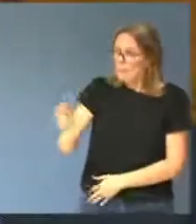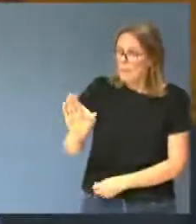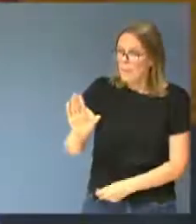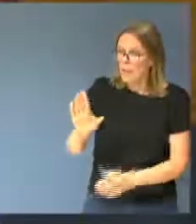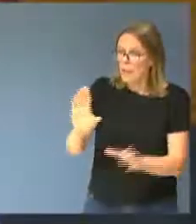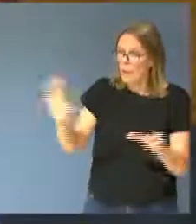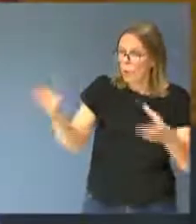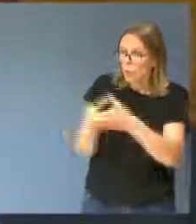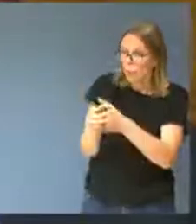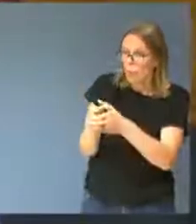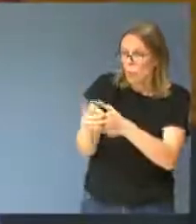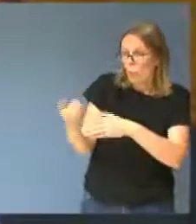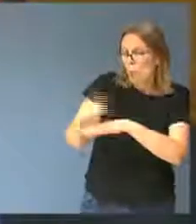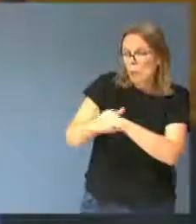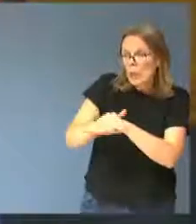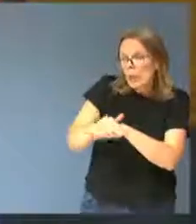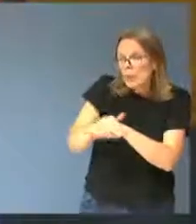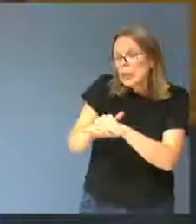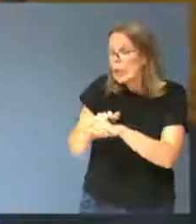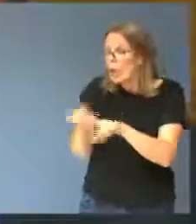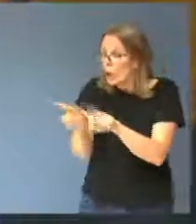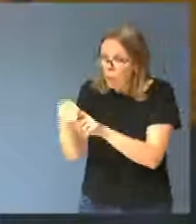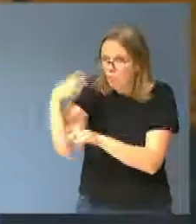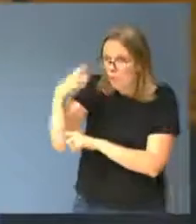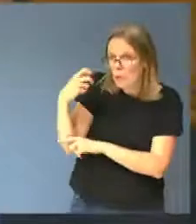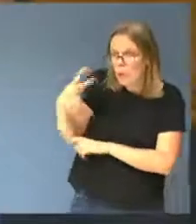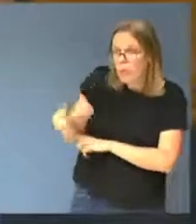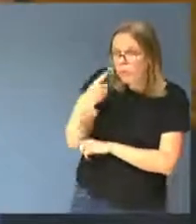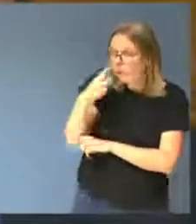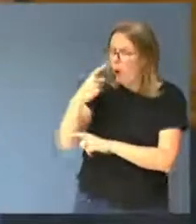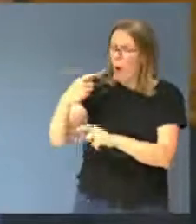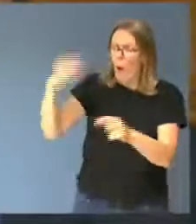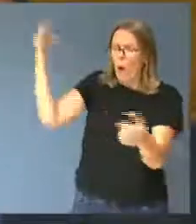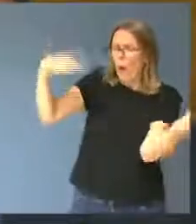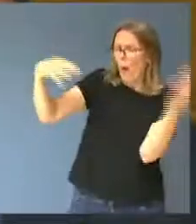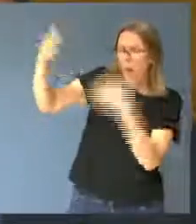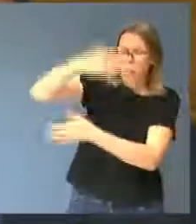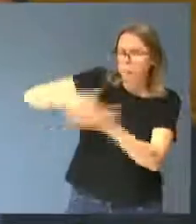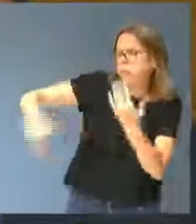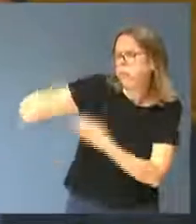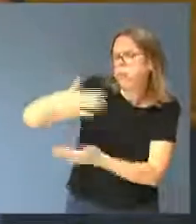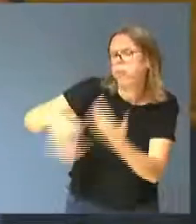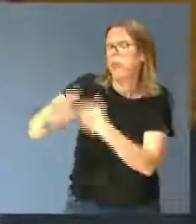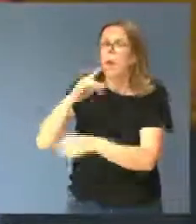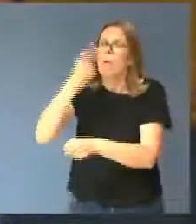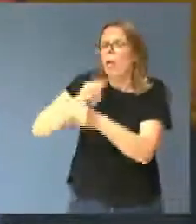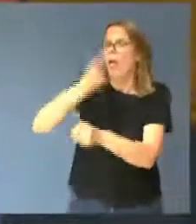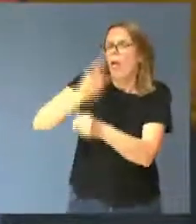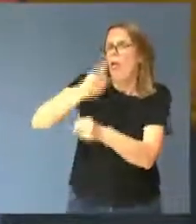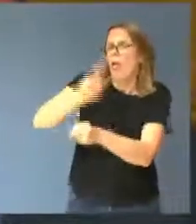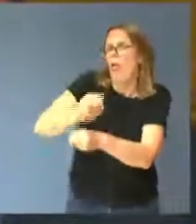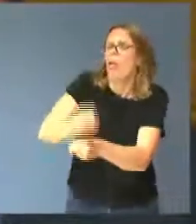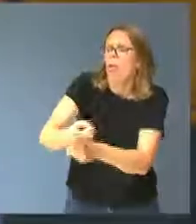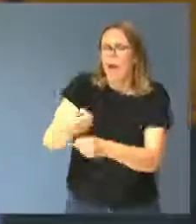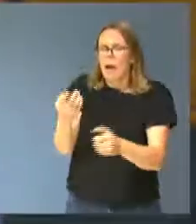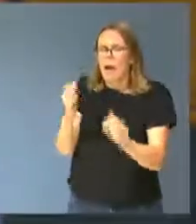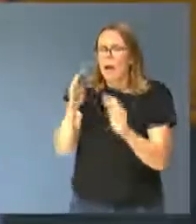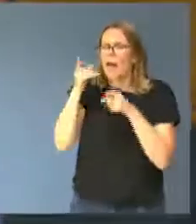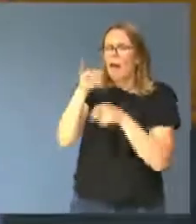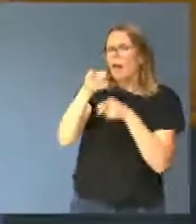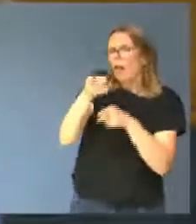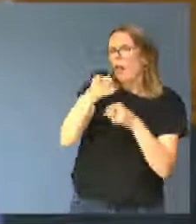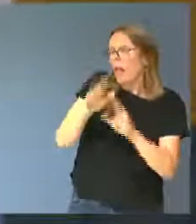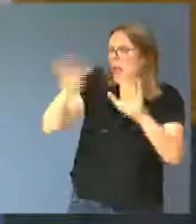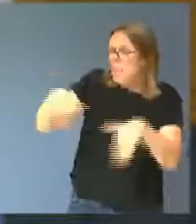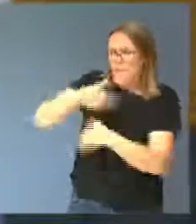à votre présidente, où on dénonce des faits, on mélange un peu tout derrière, pas forcément de solution, mais on dénonce et on fait son lit sur des dénonciations.